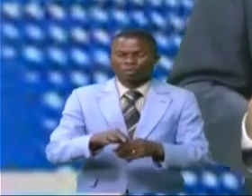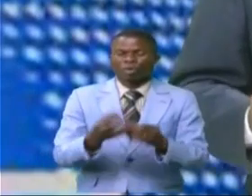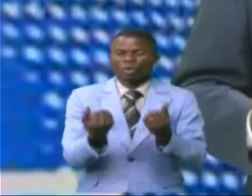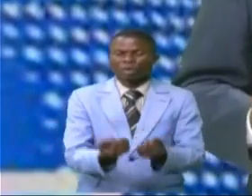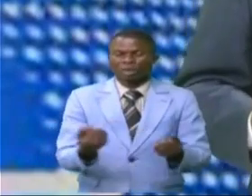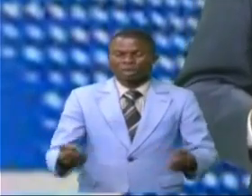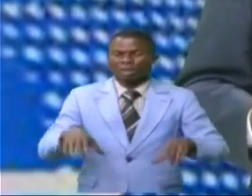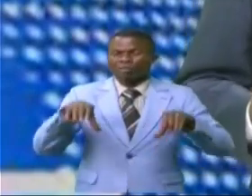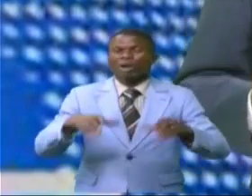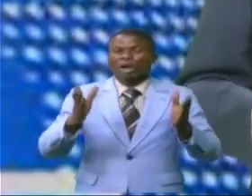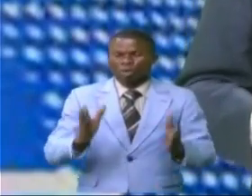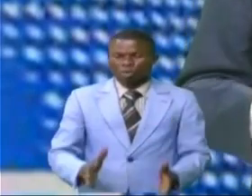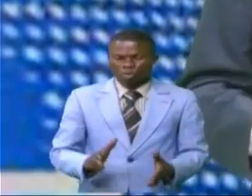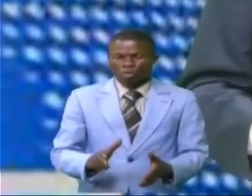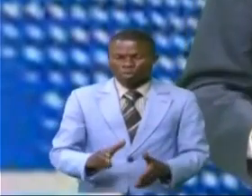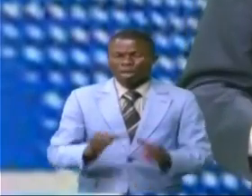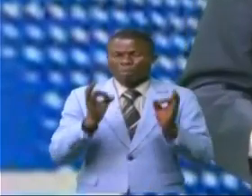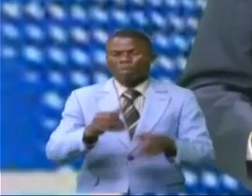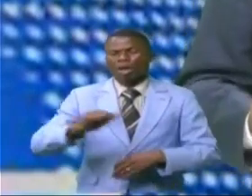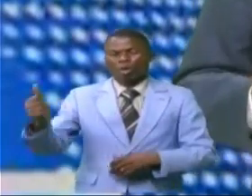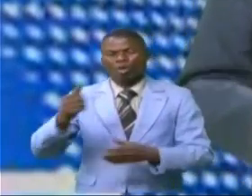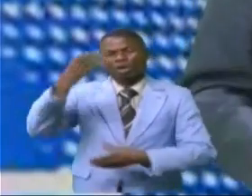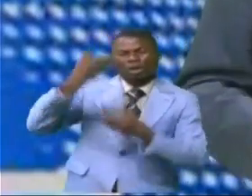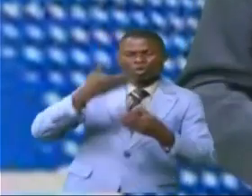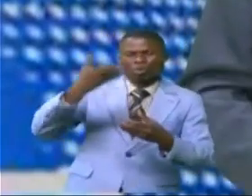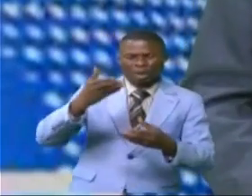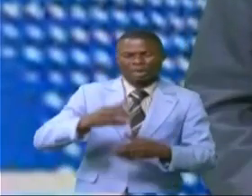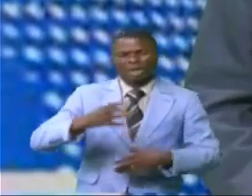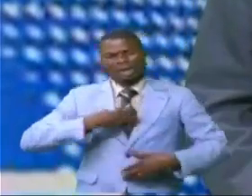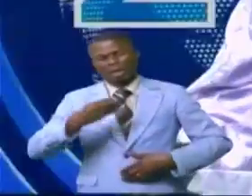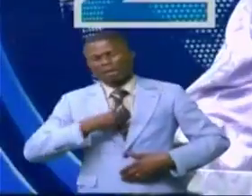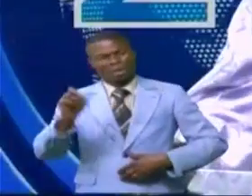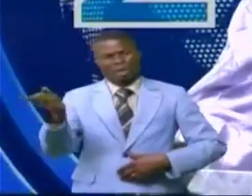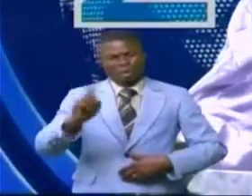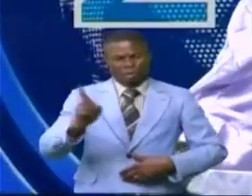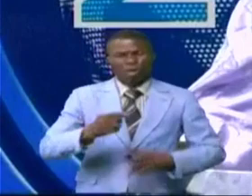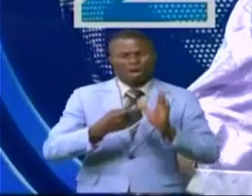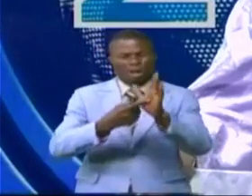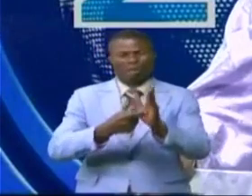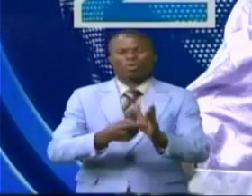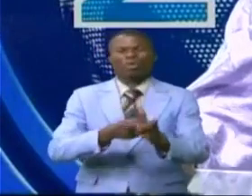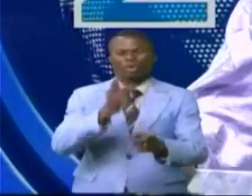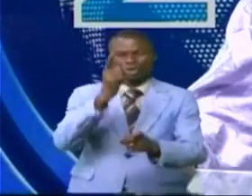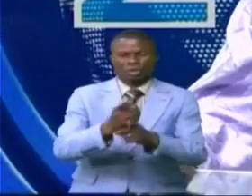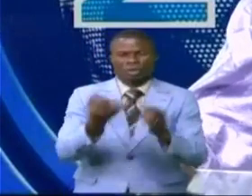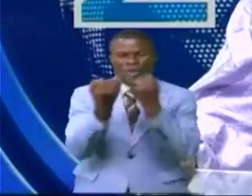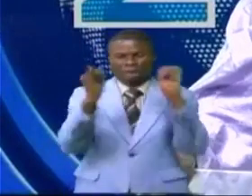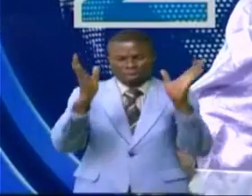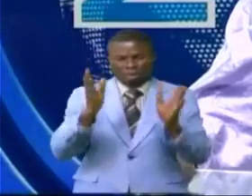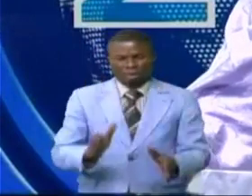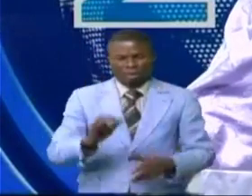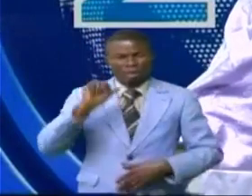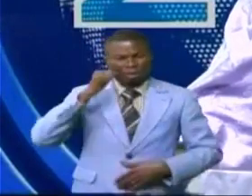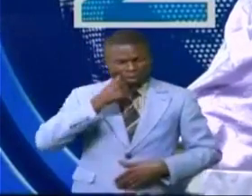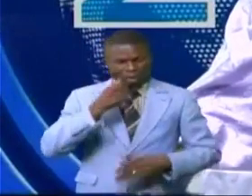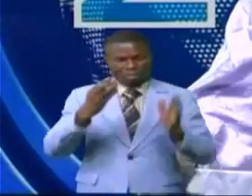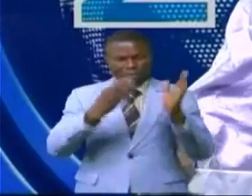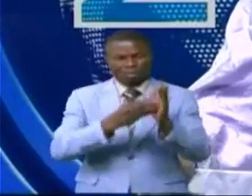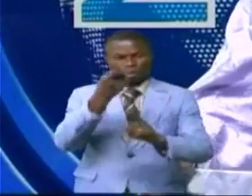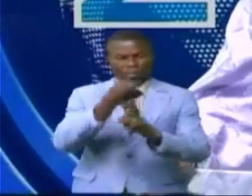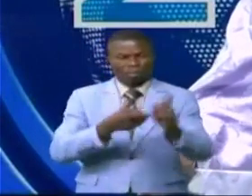mieux la souveraineté nationale, l'intégrité territoriale, de réaffirmer notre indépendance. Nous organisons demain, le 9